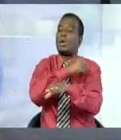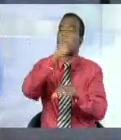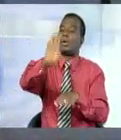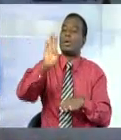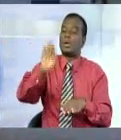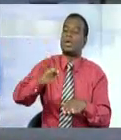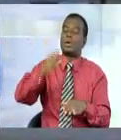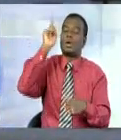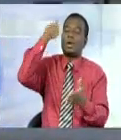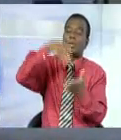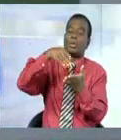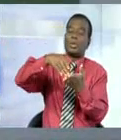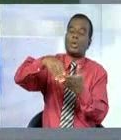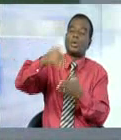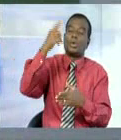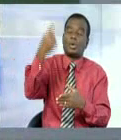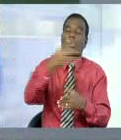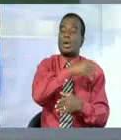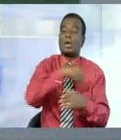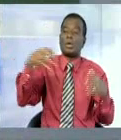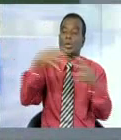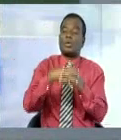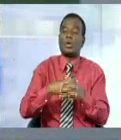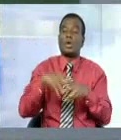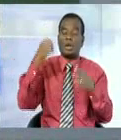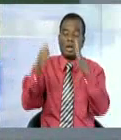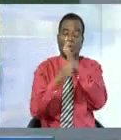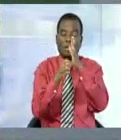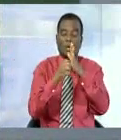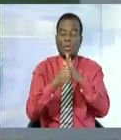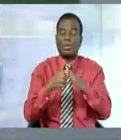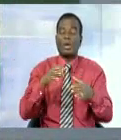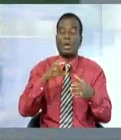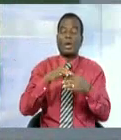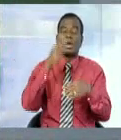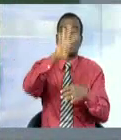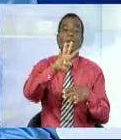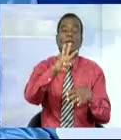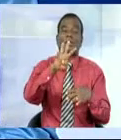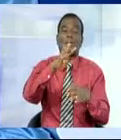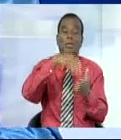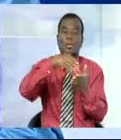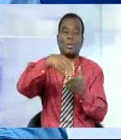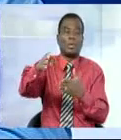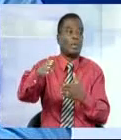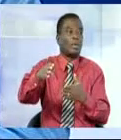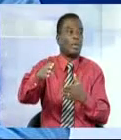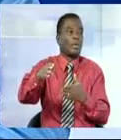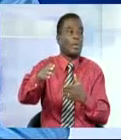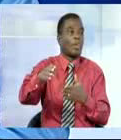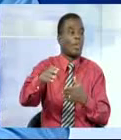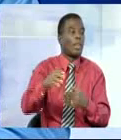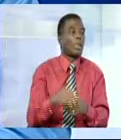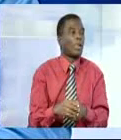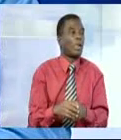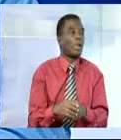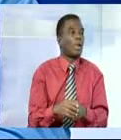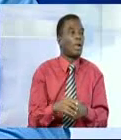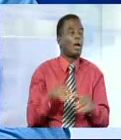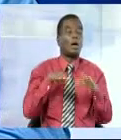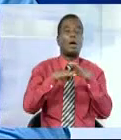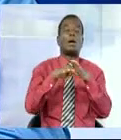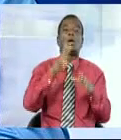1 milliard chacun, et l'Union économique et monétaire ouest-africaine, 4 milliards. En 2014,